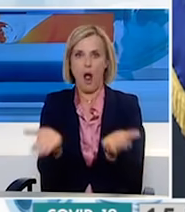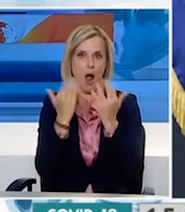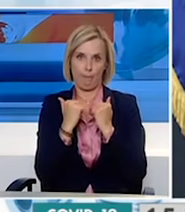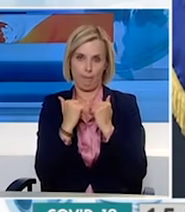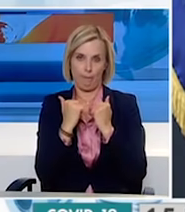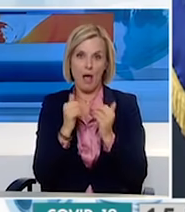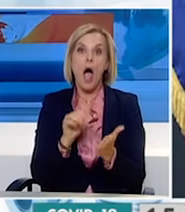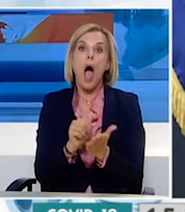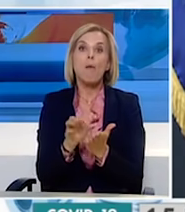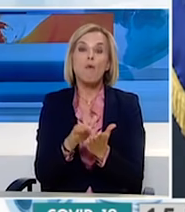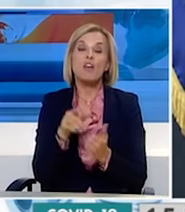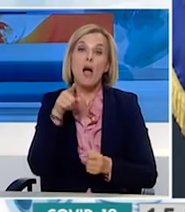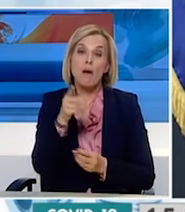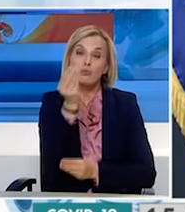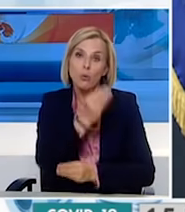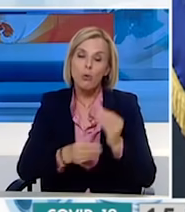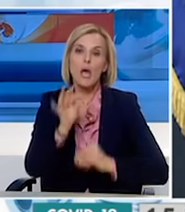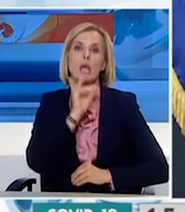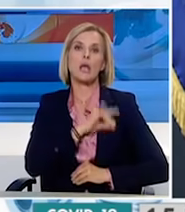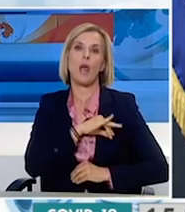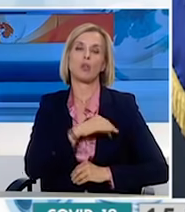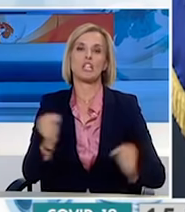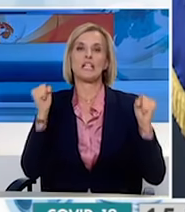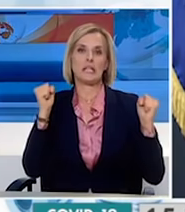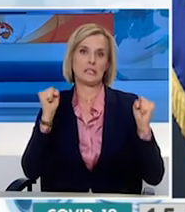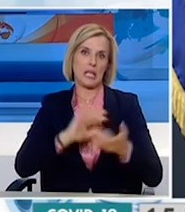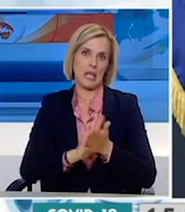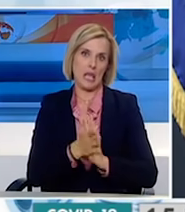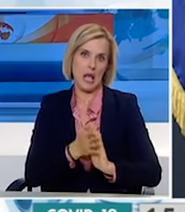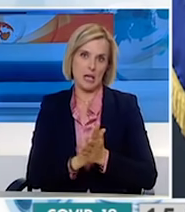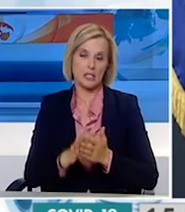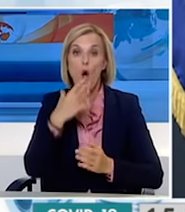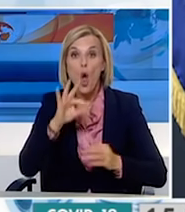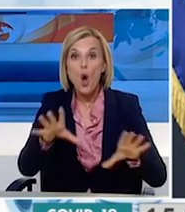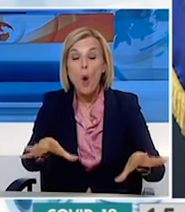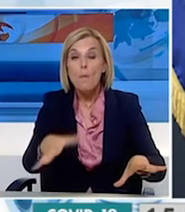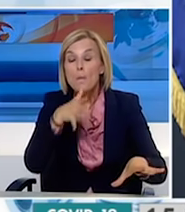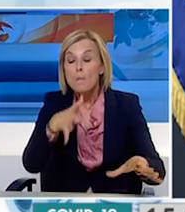αποφύγαμε τέτοια φαινόμενα. Άλλο ένα όφελος, άλλο ένα κέρδος, έμεσο κέρδος που είχαμε από την